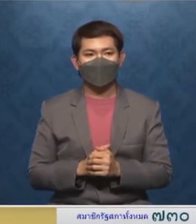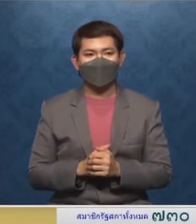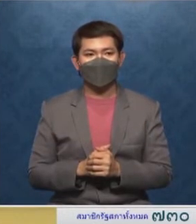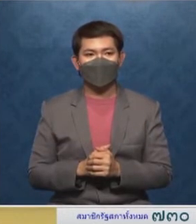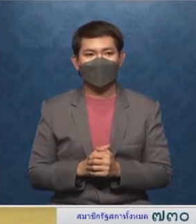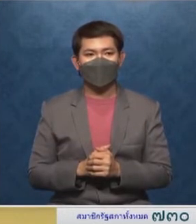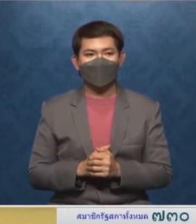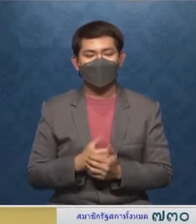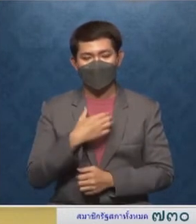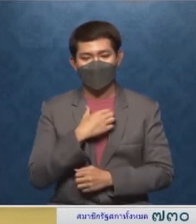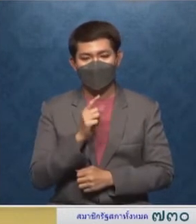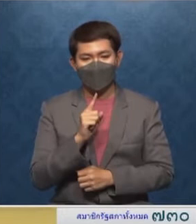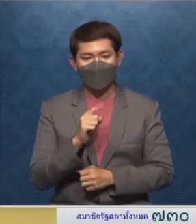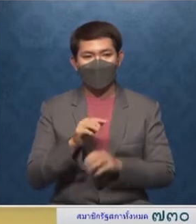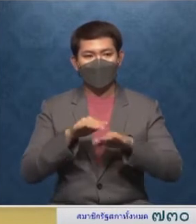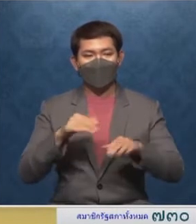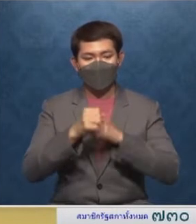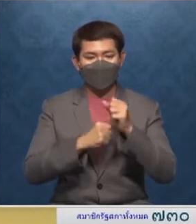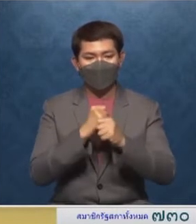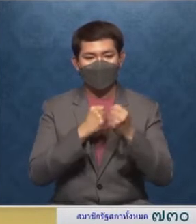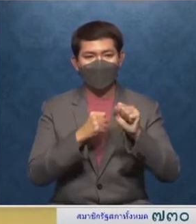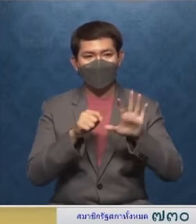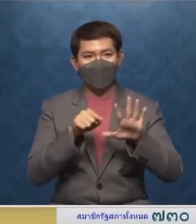ต้องการให้เด็กเนี่ย